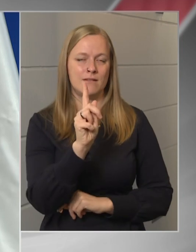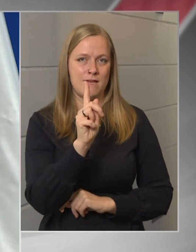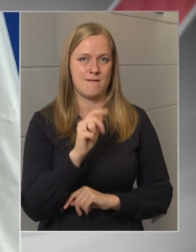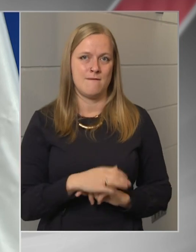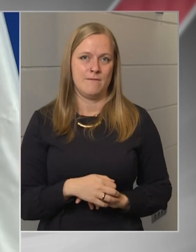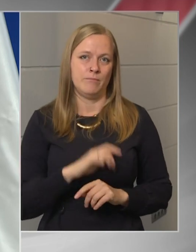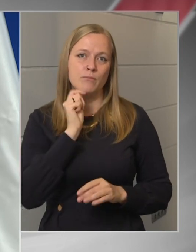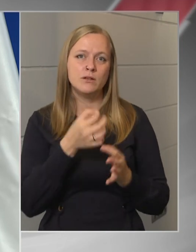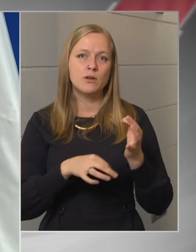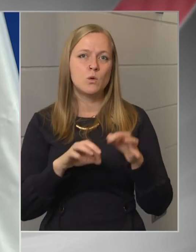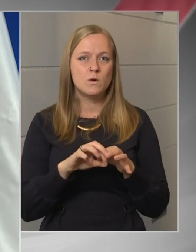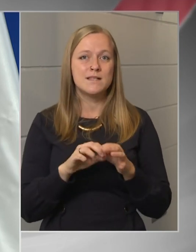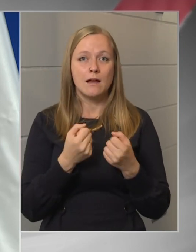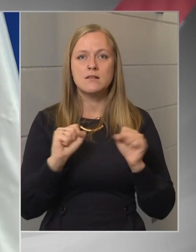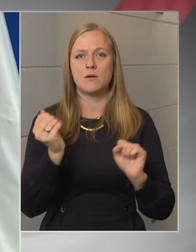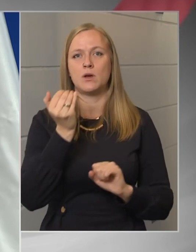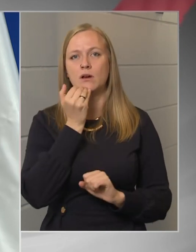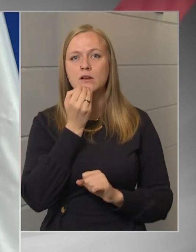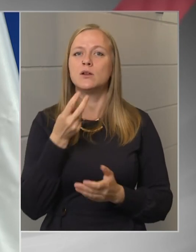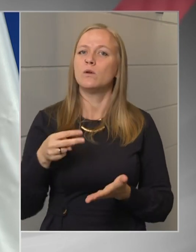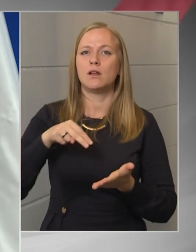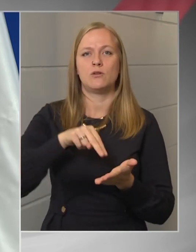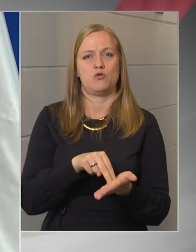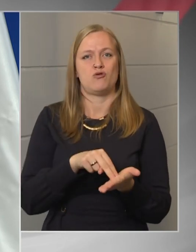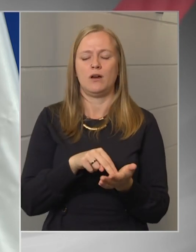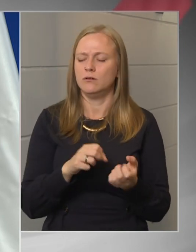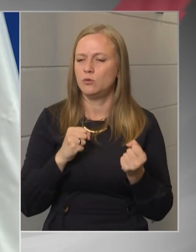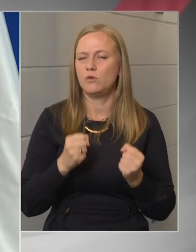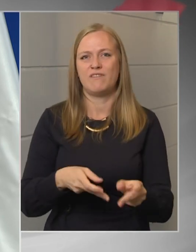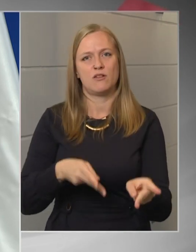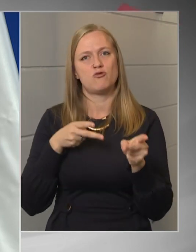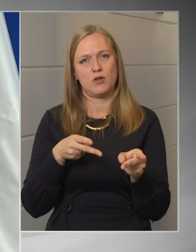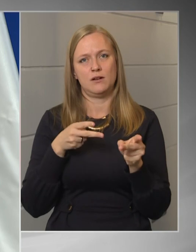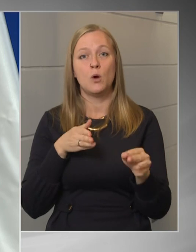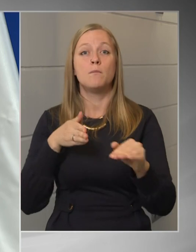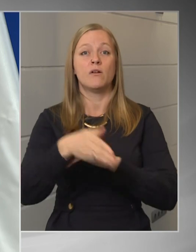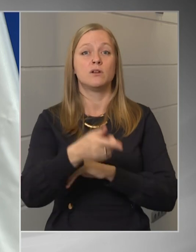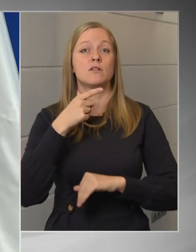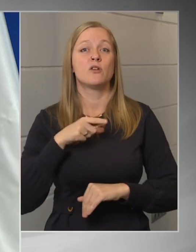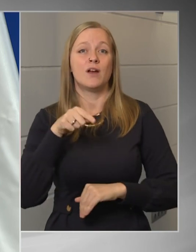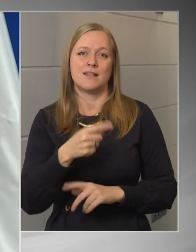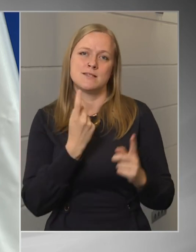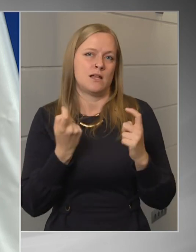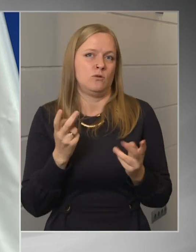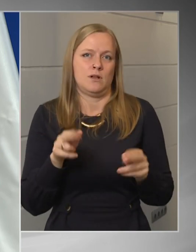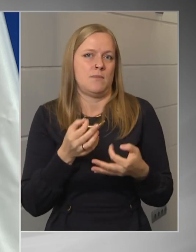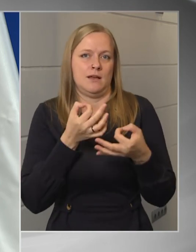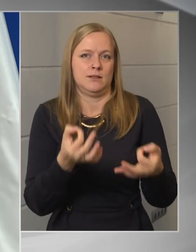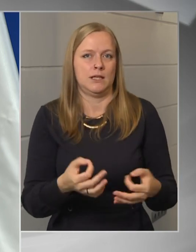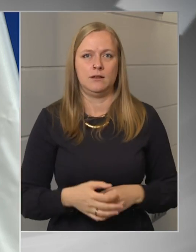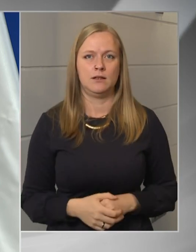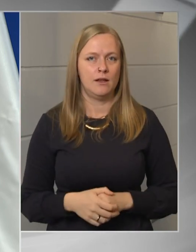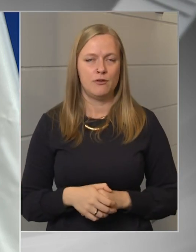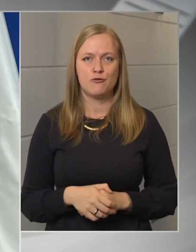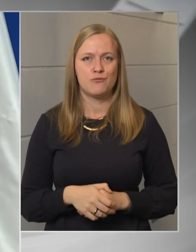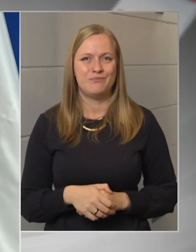ez Magyarország szabad akaratát, szúrjelintását durván sértő beavatkozás volt, ez szerintünk nem lehet kérdéses, és